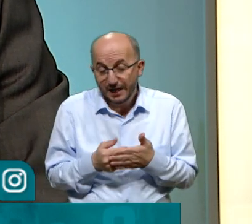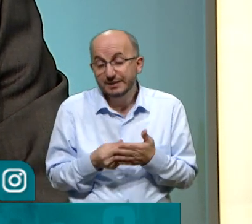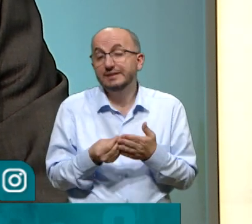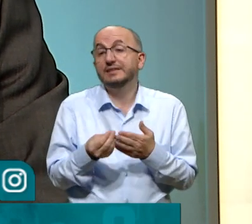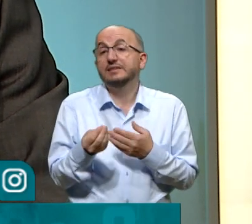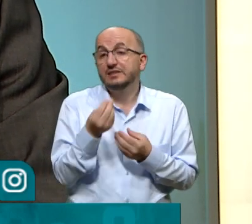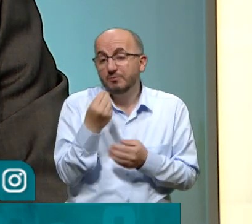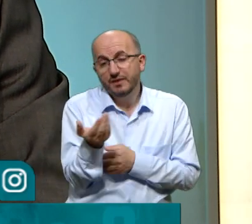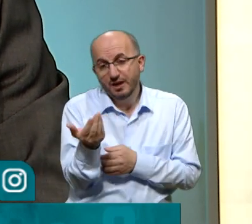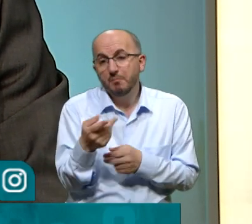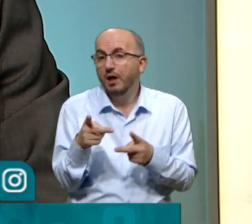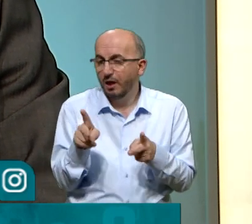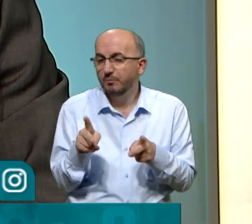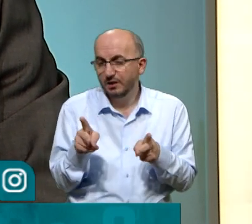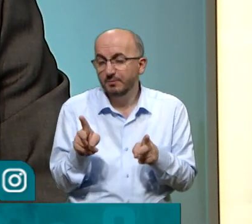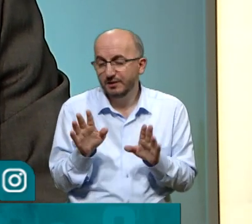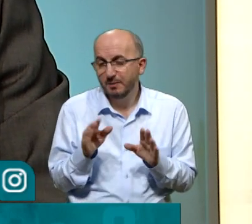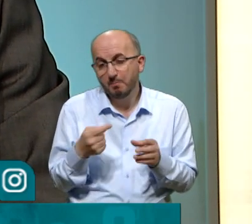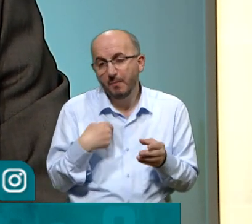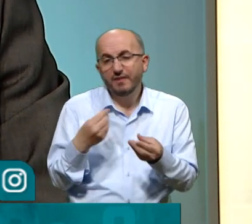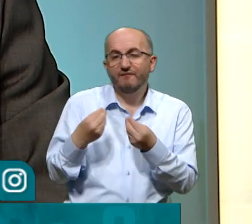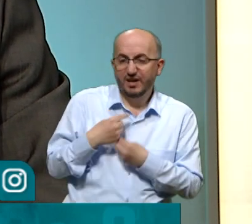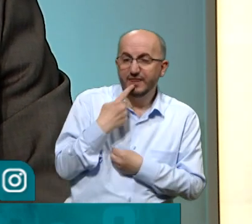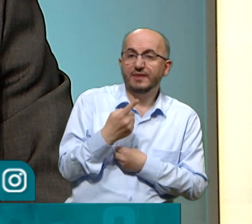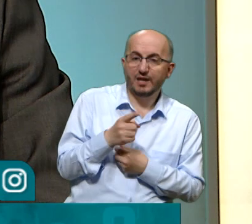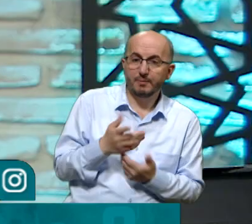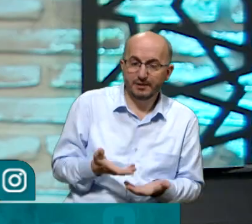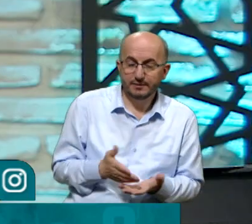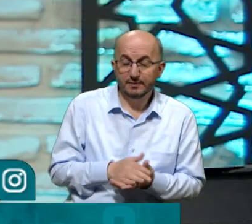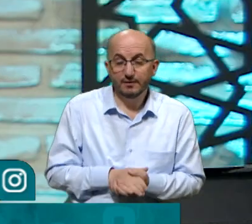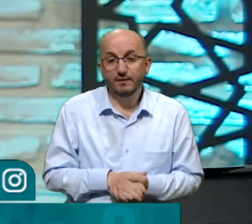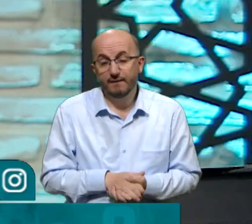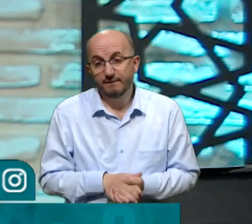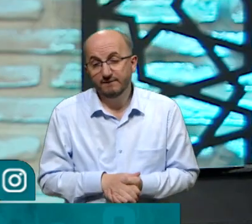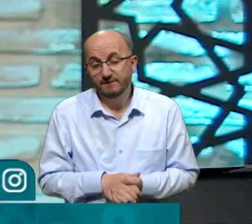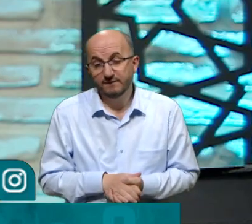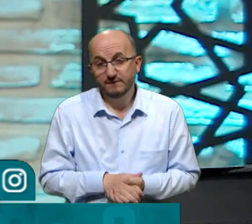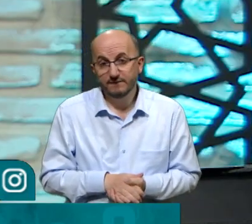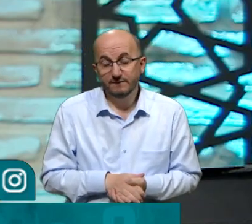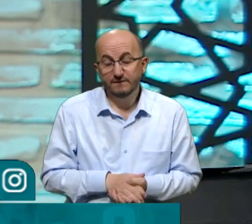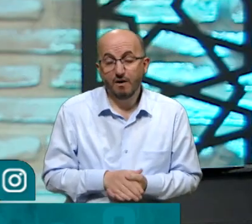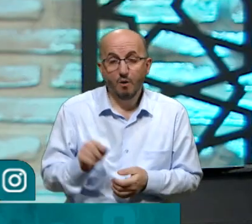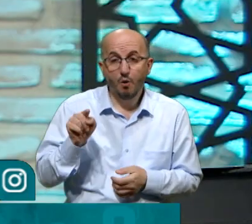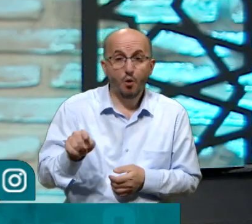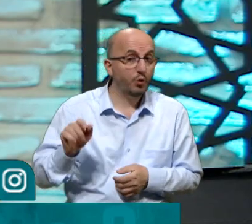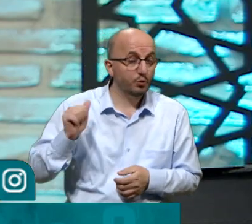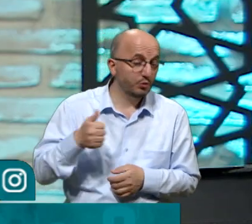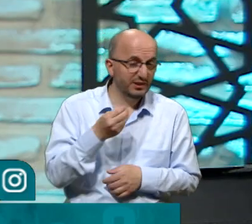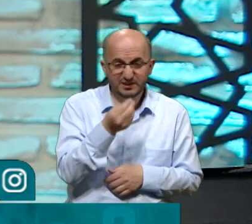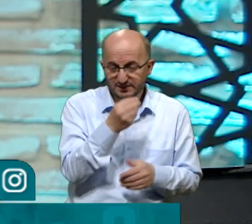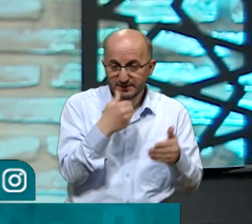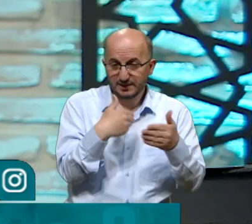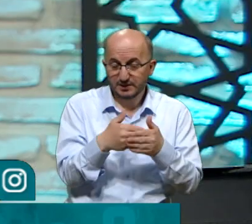yapar bir dileme de bulunabilir bana verin diyebilir bir Tamam bir ve o günkü rızkı